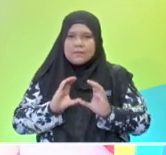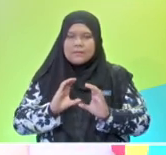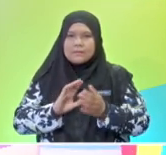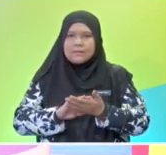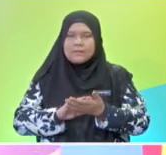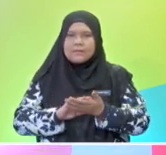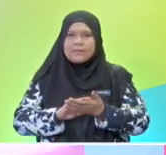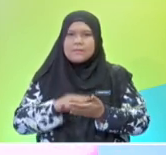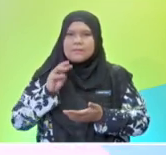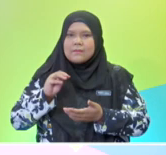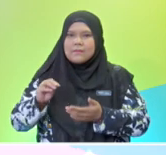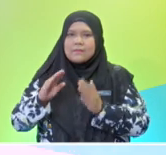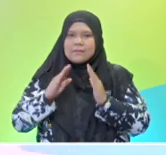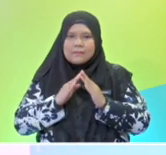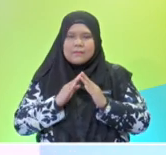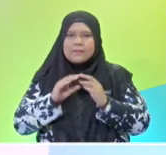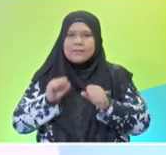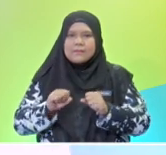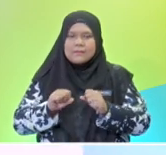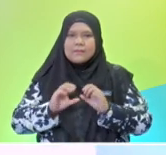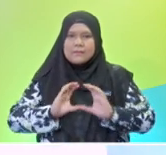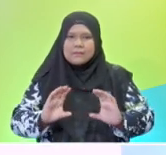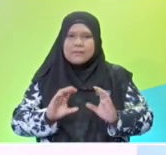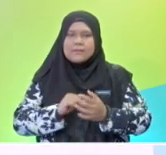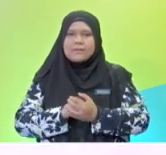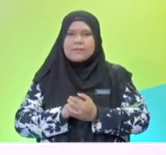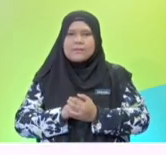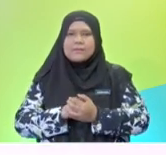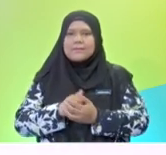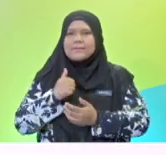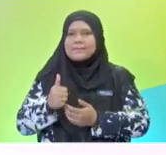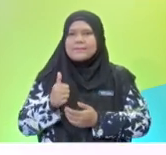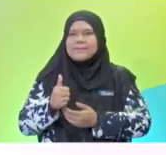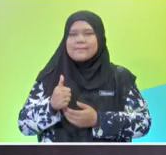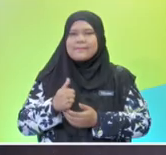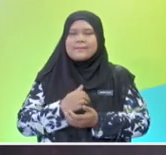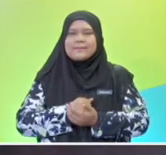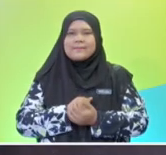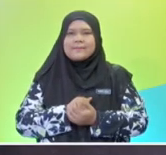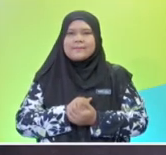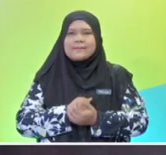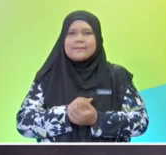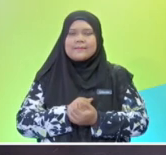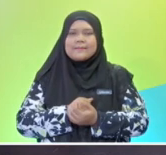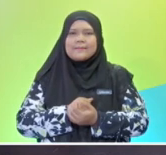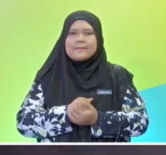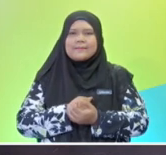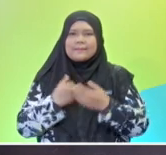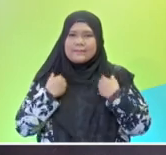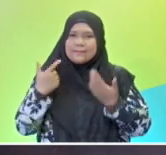tak jawapan. Murid-murid di rumah. Mesti dapat betul juga. Betul. Markah. Menarik cikgu. Ada lagi soalan